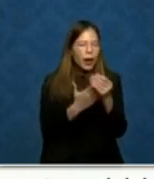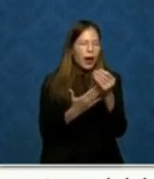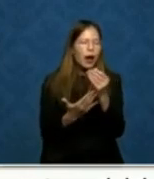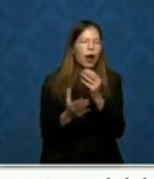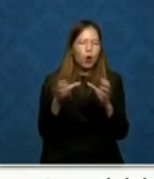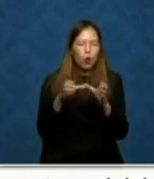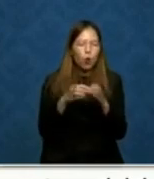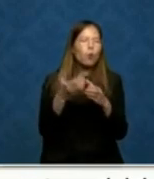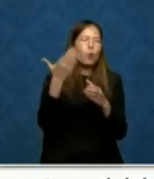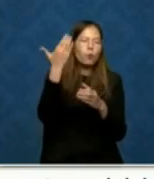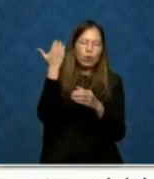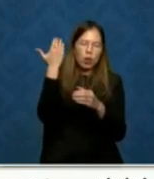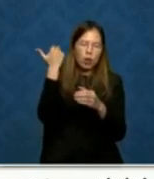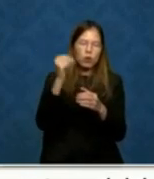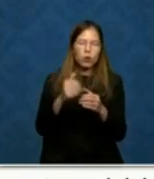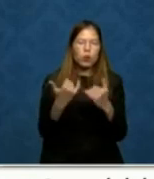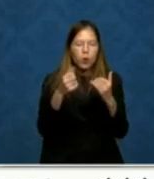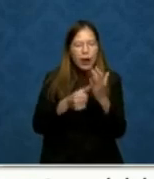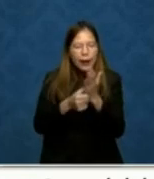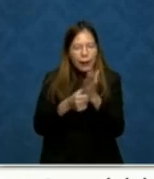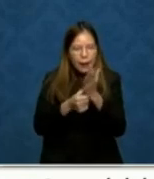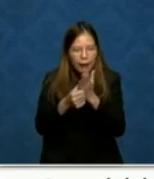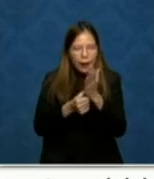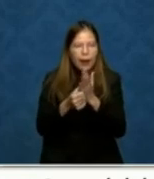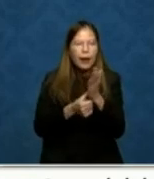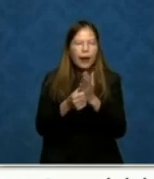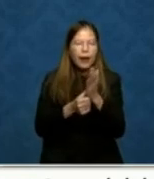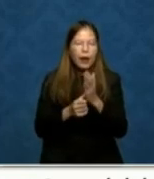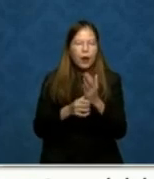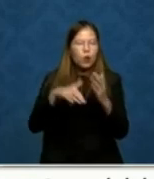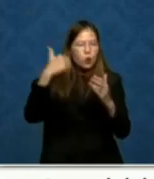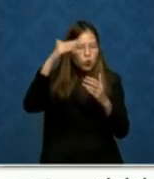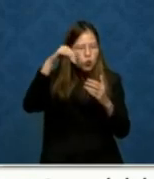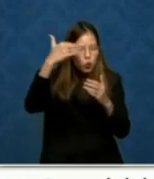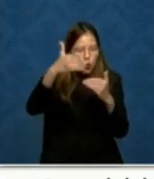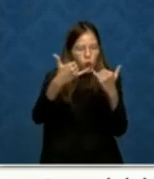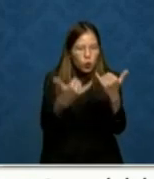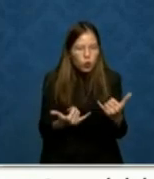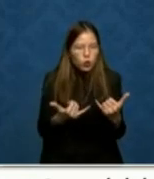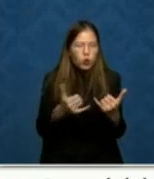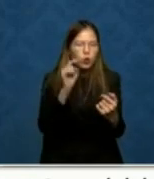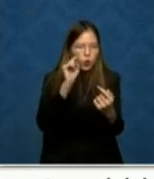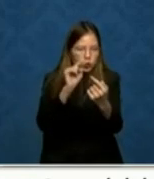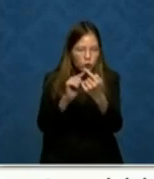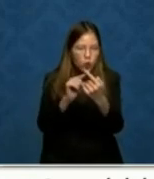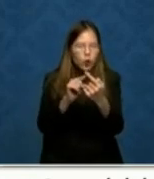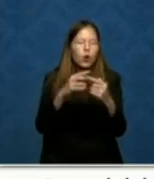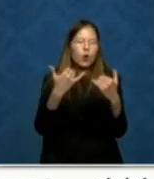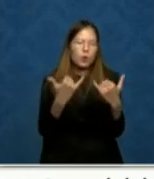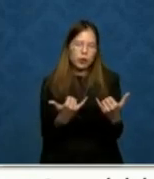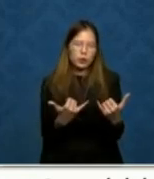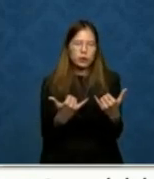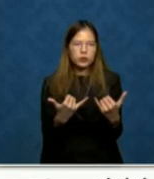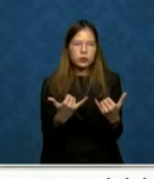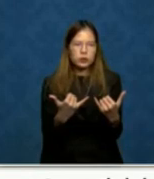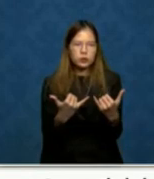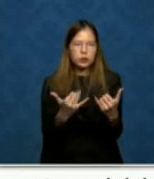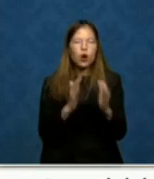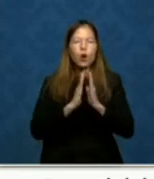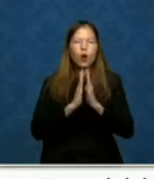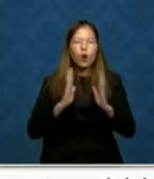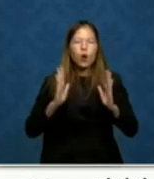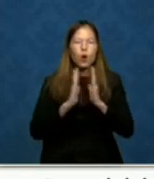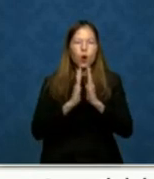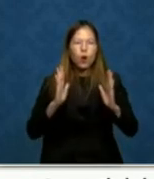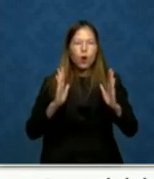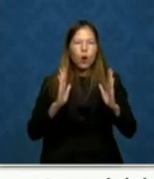ราก็แก้ไขตัวบทกฎหมายต่อเนื่องมาเพื่อให้เข้ากับสภาวะปัจจุบันค่ะเพราะฉะนั้นก็ต้องขอขอบพระคุณทุกท่